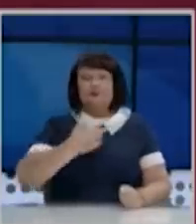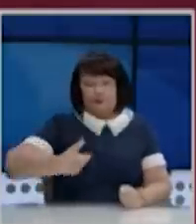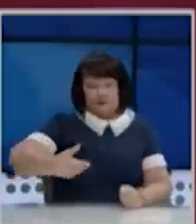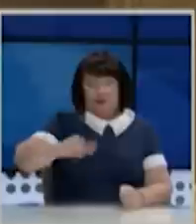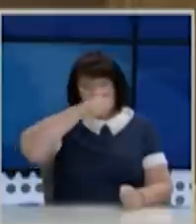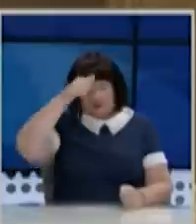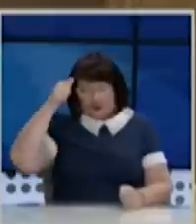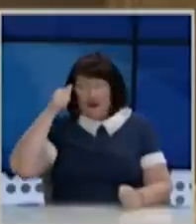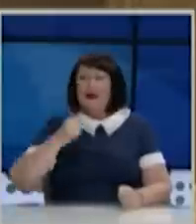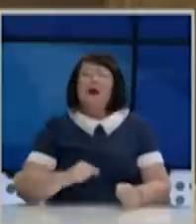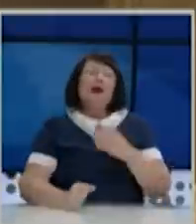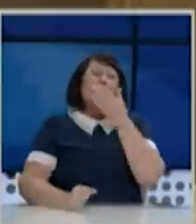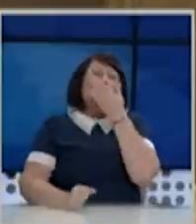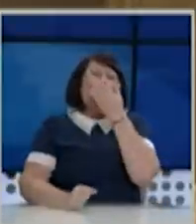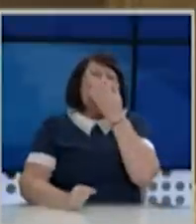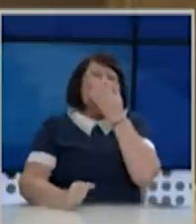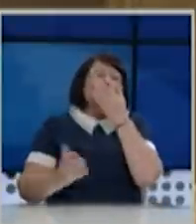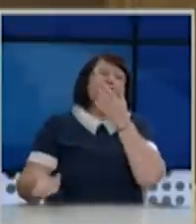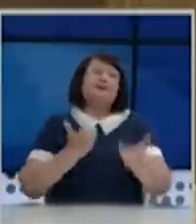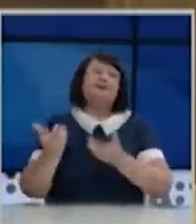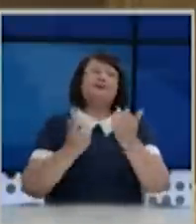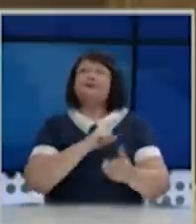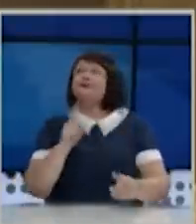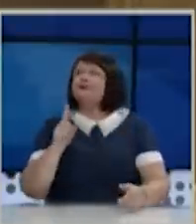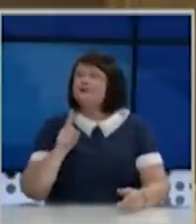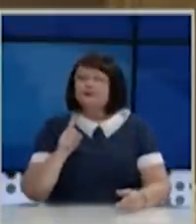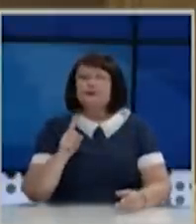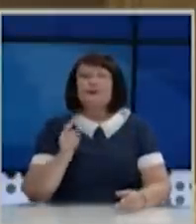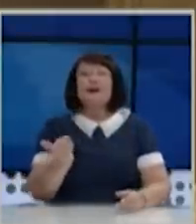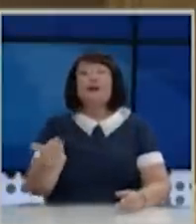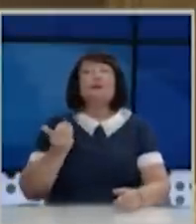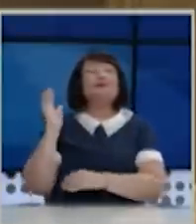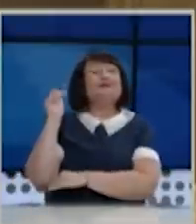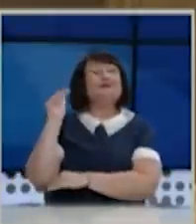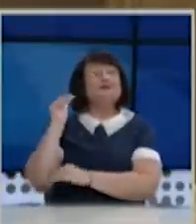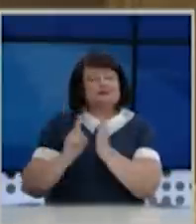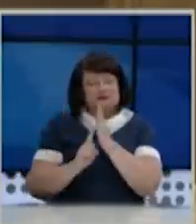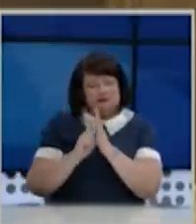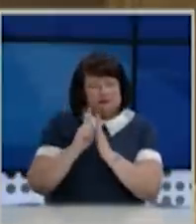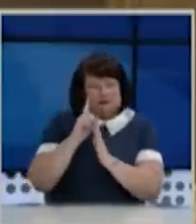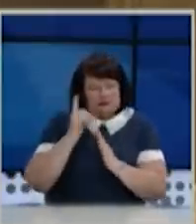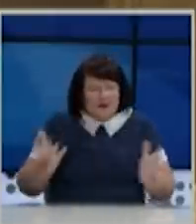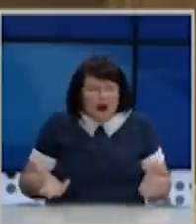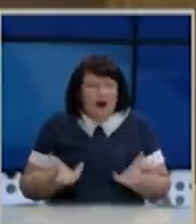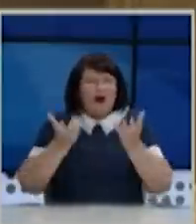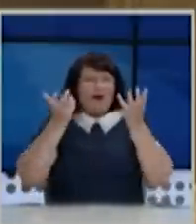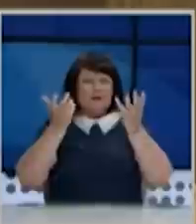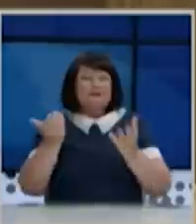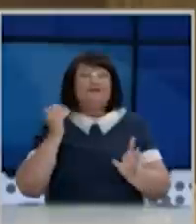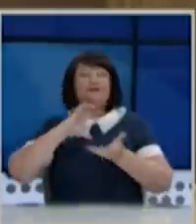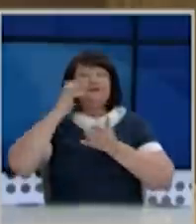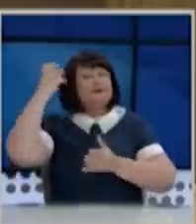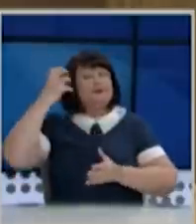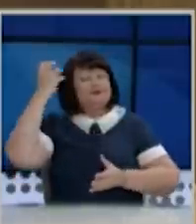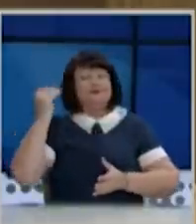περίοδου. Το ίδιο κάναμε πριν εκδηλωθεί ο καύσωνας του Ιουλίου, τότε που οι επιστήμονες όλοι